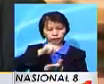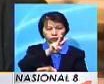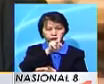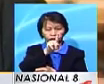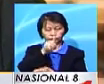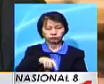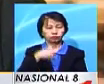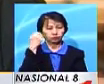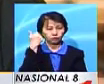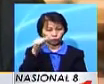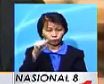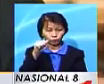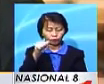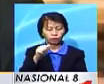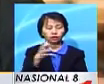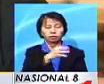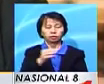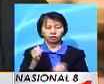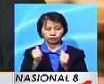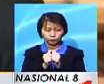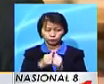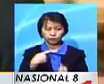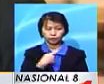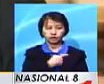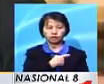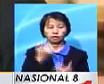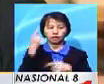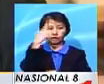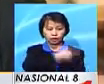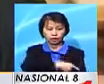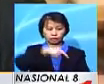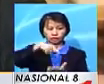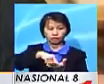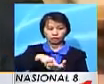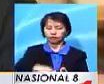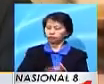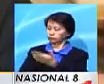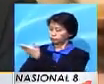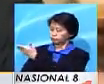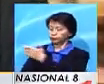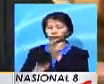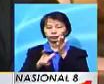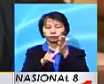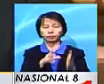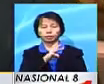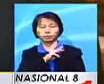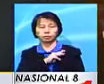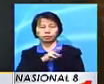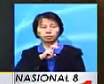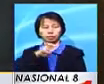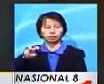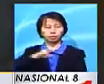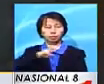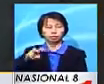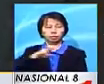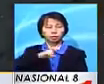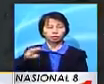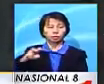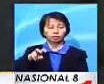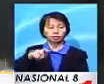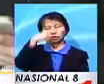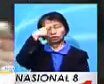akan datang. Dan bersama dengan kita pada hari ini, iaitu Timbalan Menteri Pengangkutan, Dato' Abdul Aziz Kaparawi,